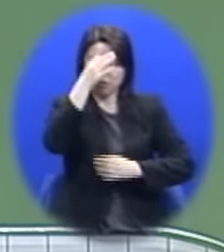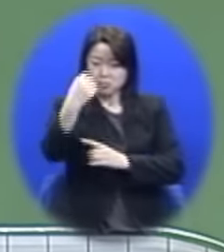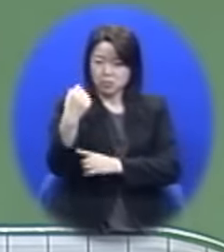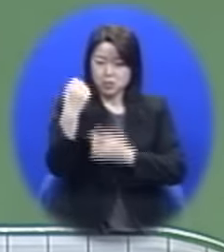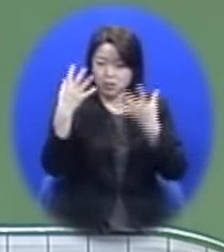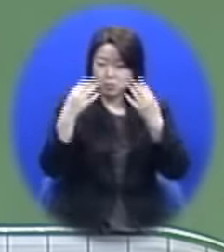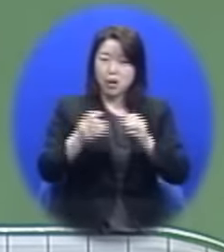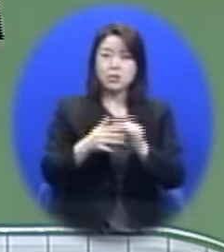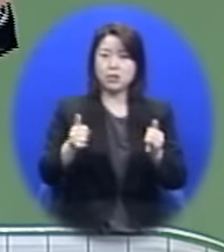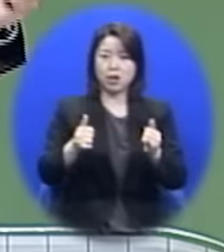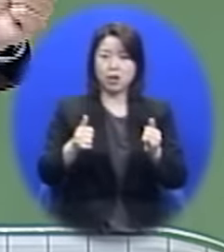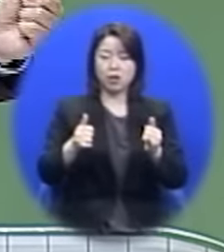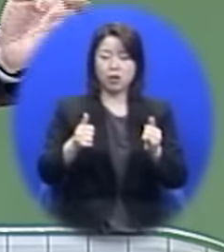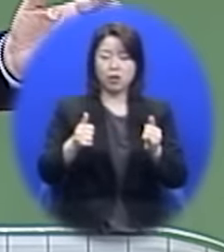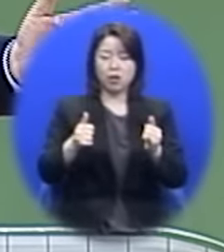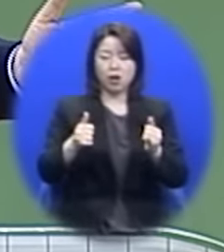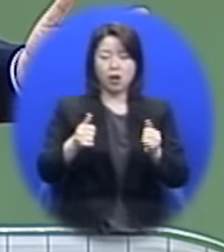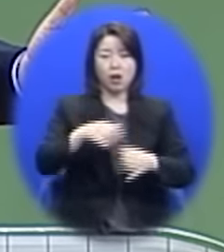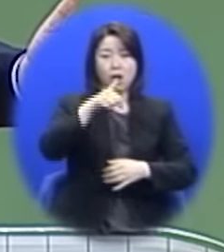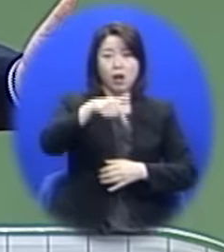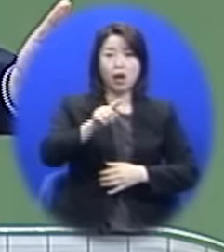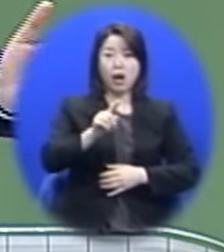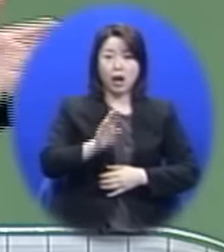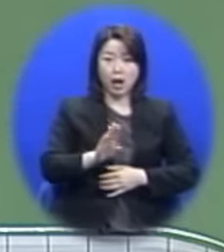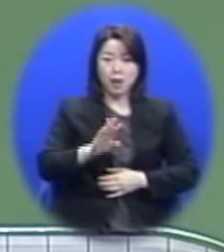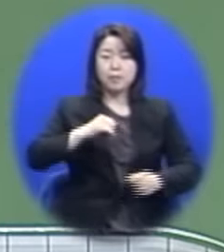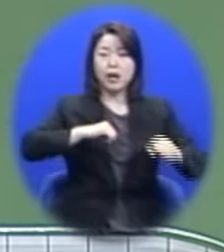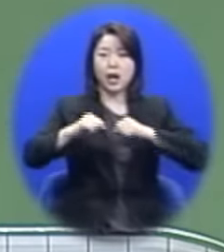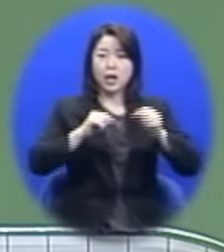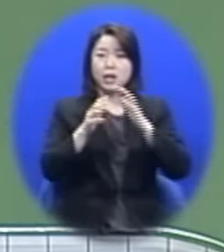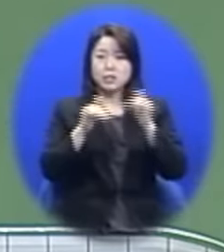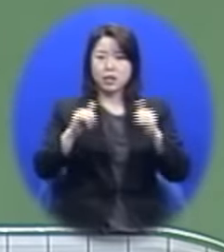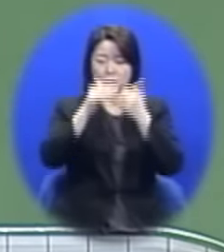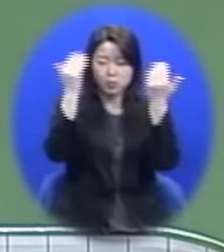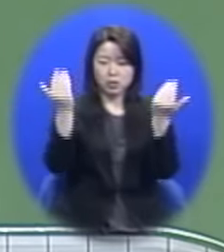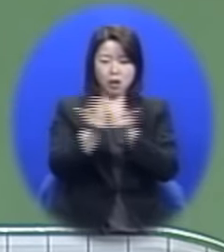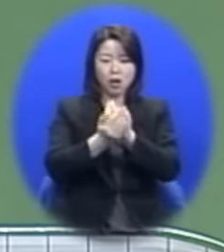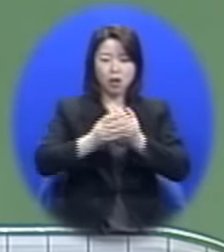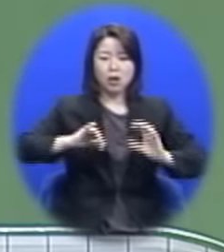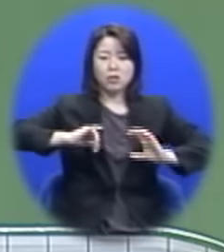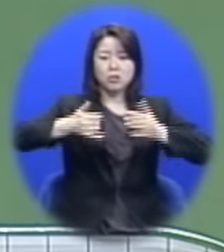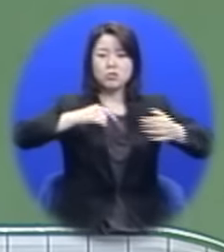사람, 소위 갑질하는 사람들이 다 세상 다스리는 것